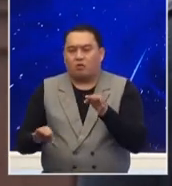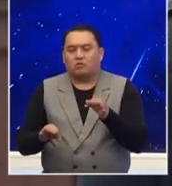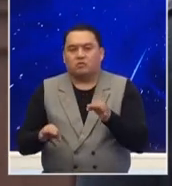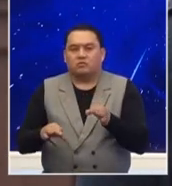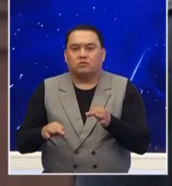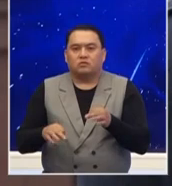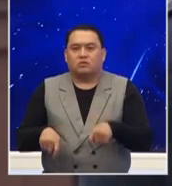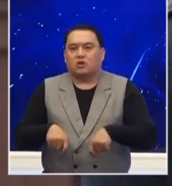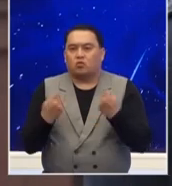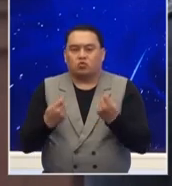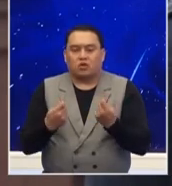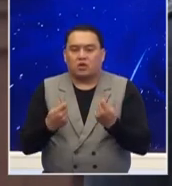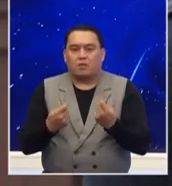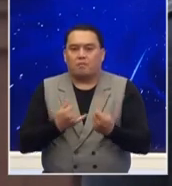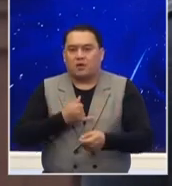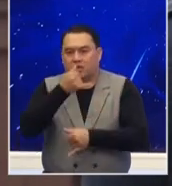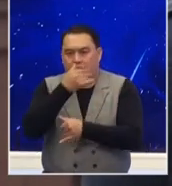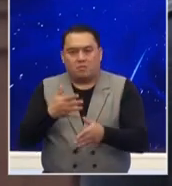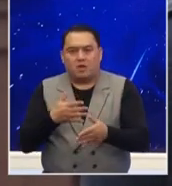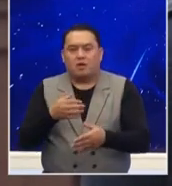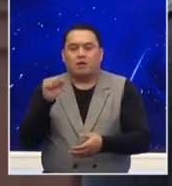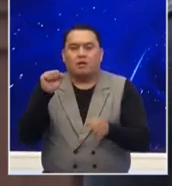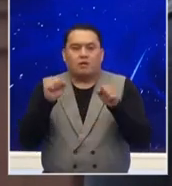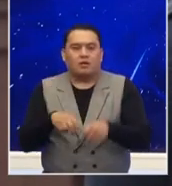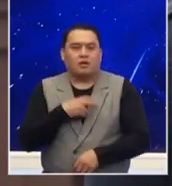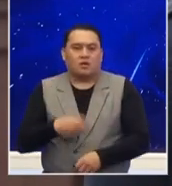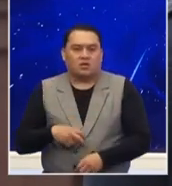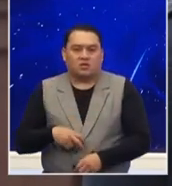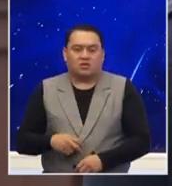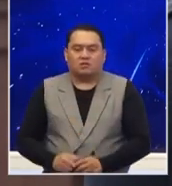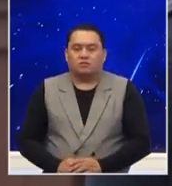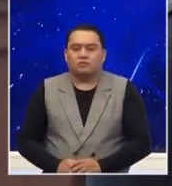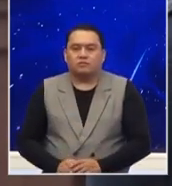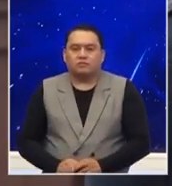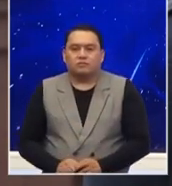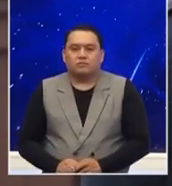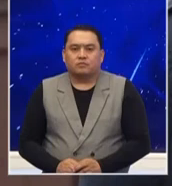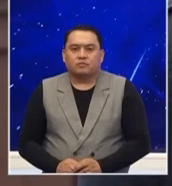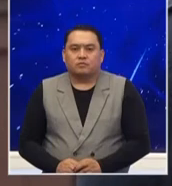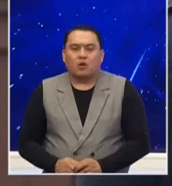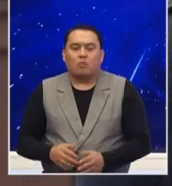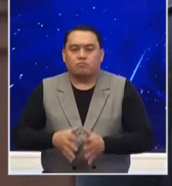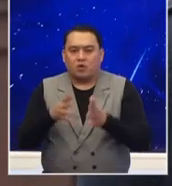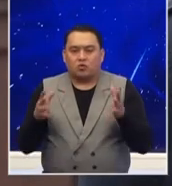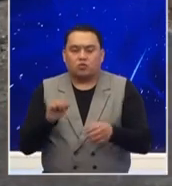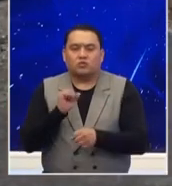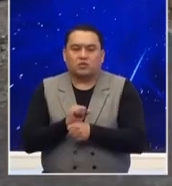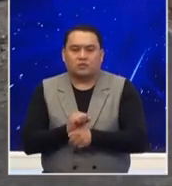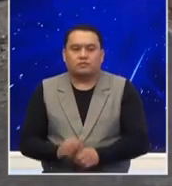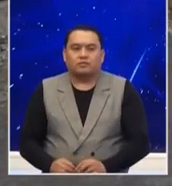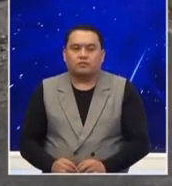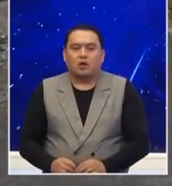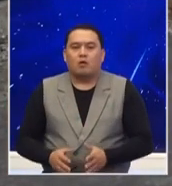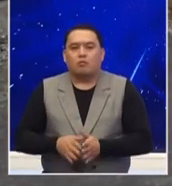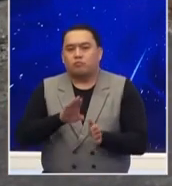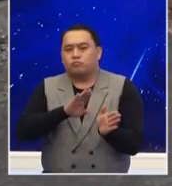держат. В таких случаях мы не имеем права рисковать жизнью самих потребителей. Это тоже приводит к очень большой задержке. После